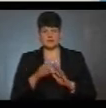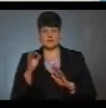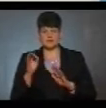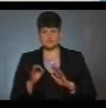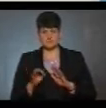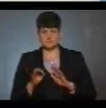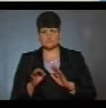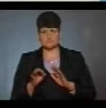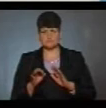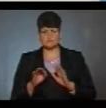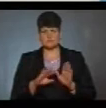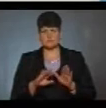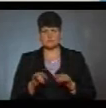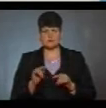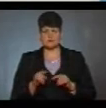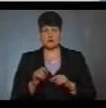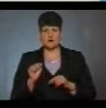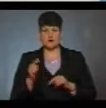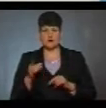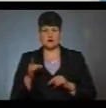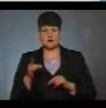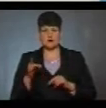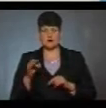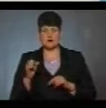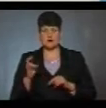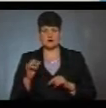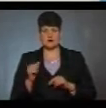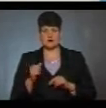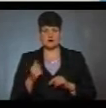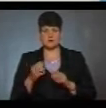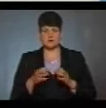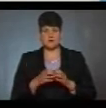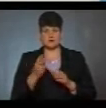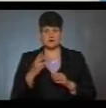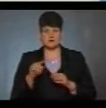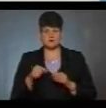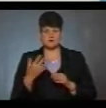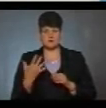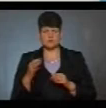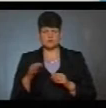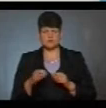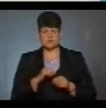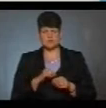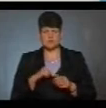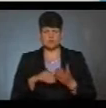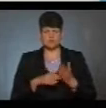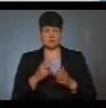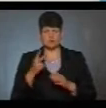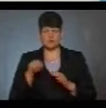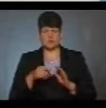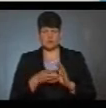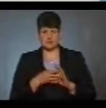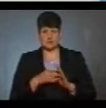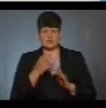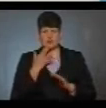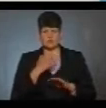3,9%. Після того аграрна партія 3,5%, самопоміч 2,9%, народний